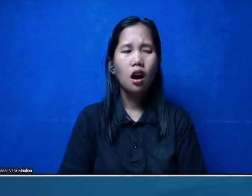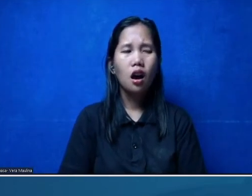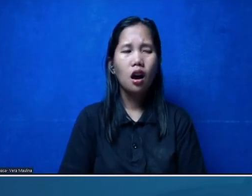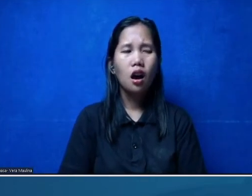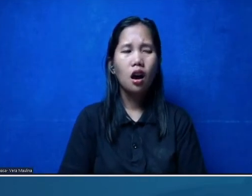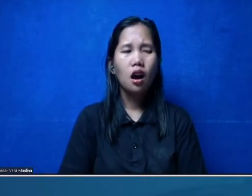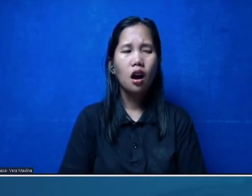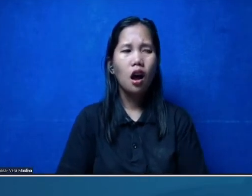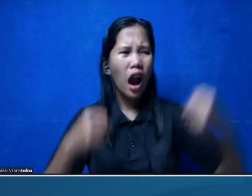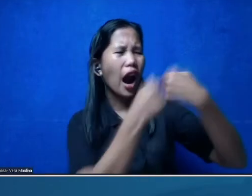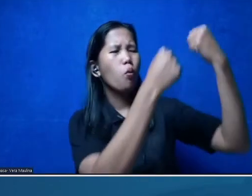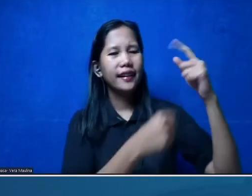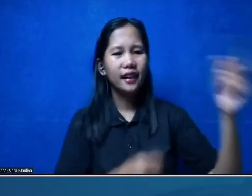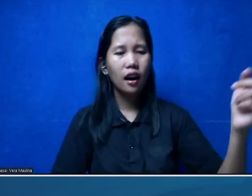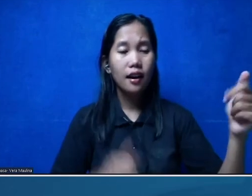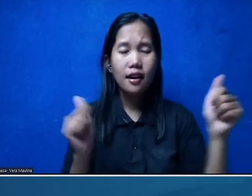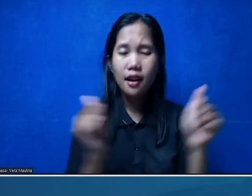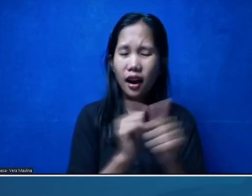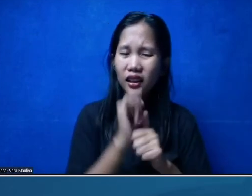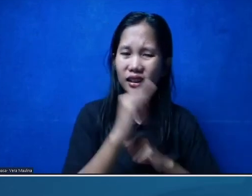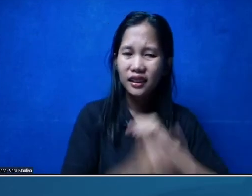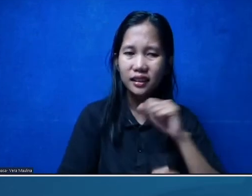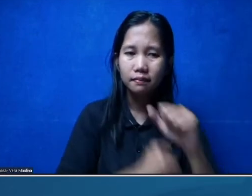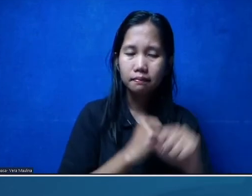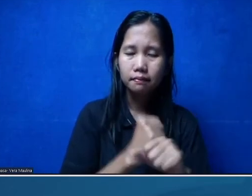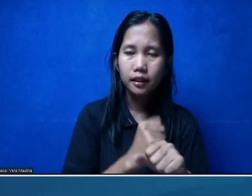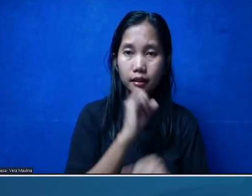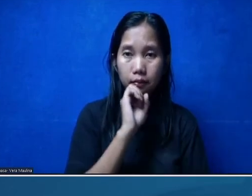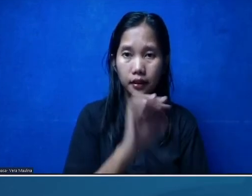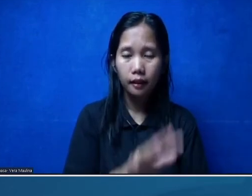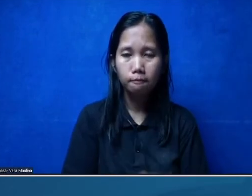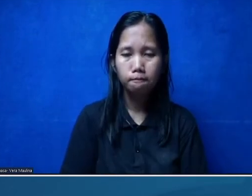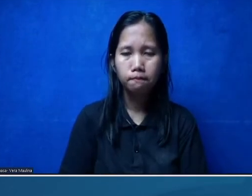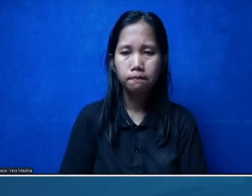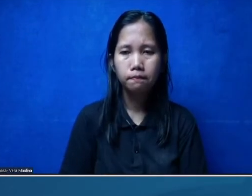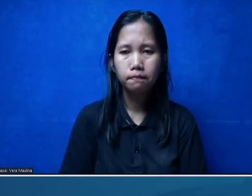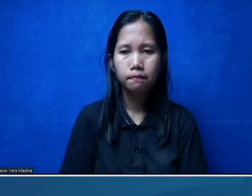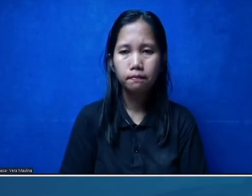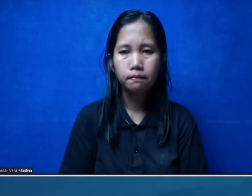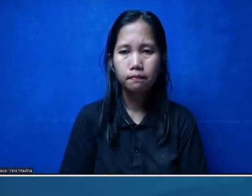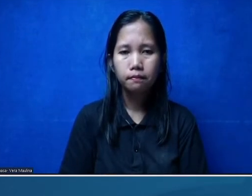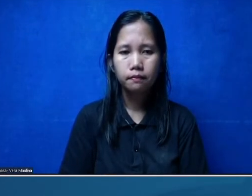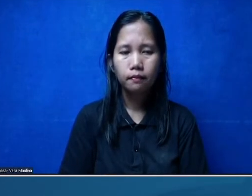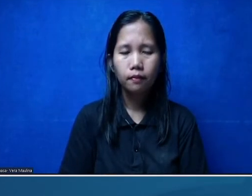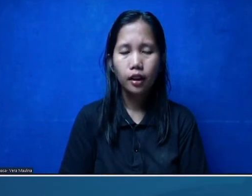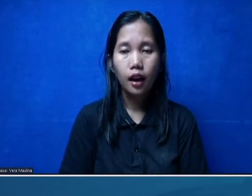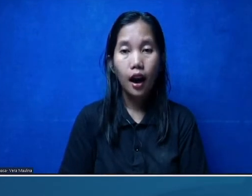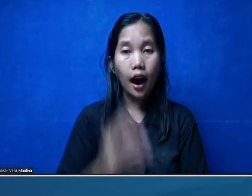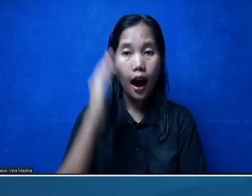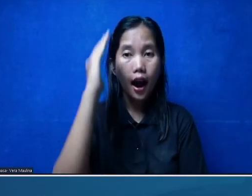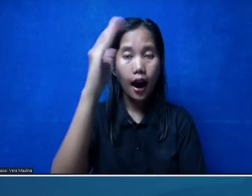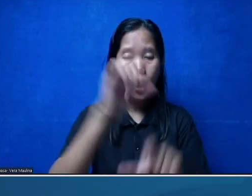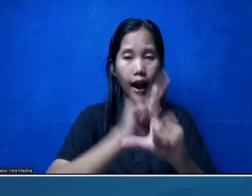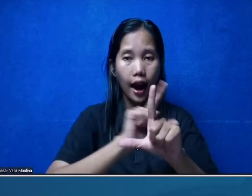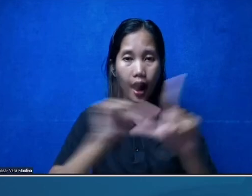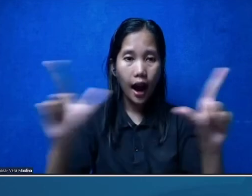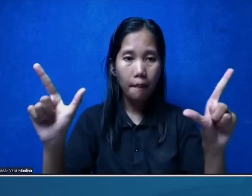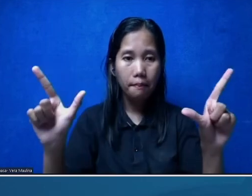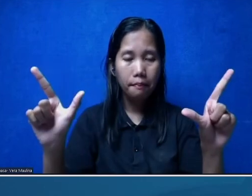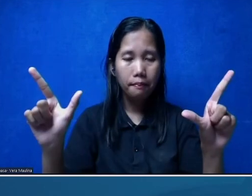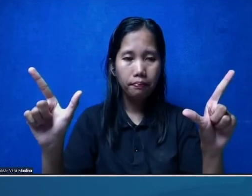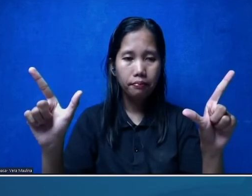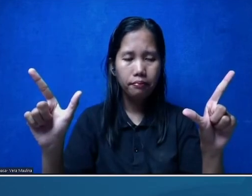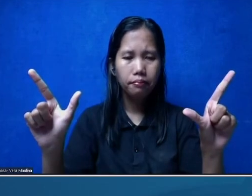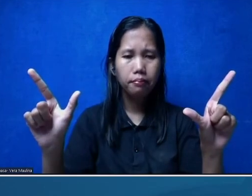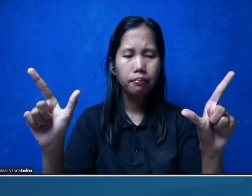yang memanggil kamu dalam Kristus akan melengkapi akan meneguhkan akan menguatkan